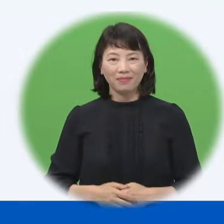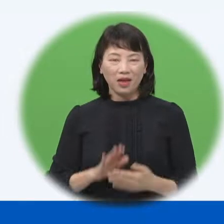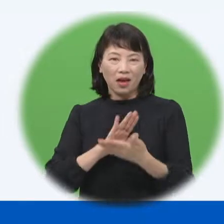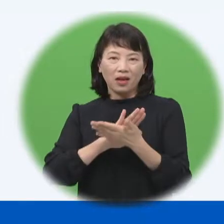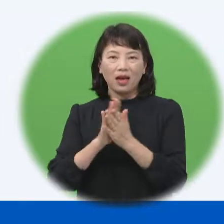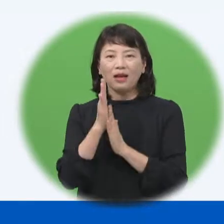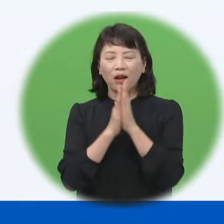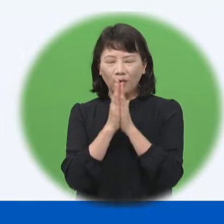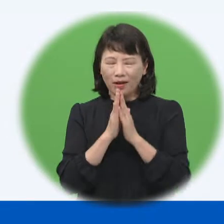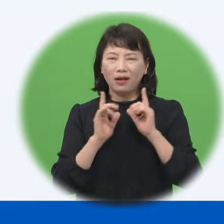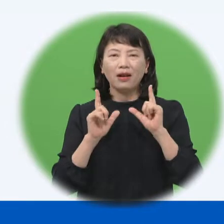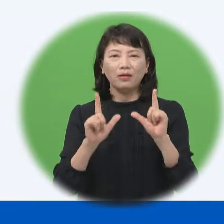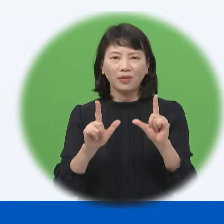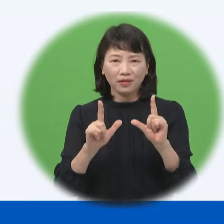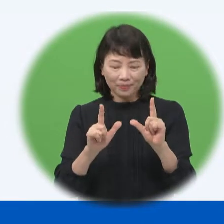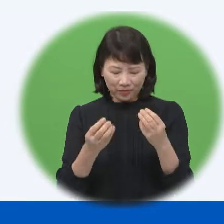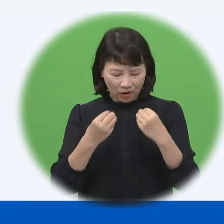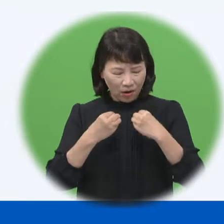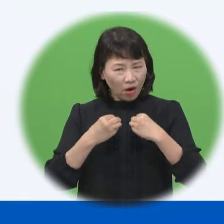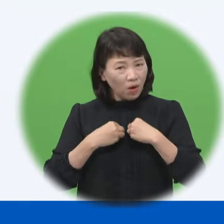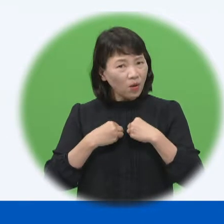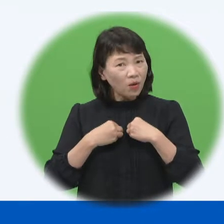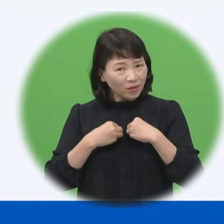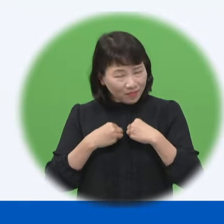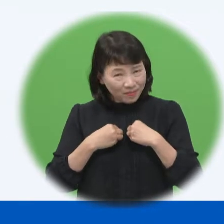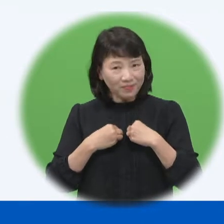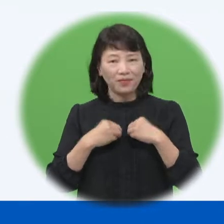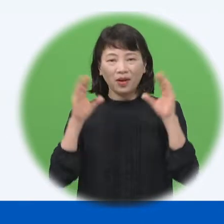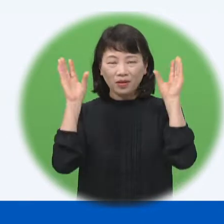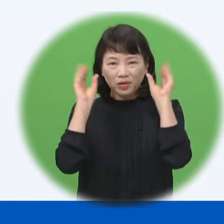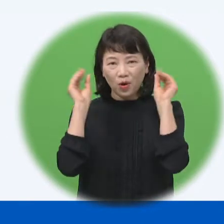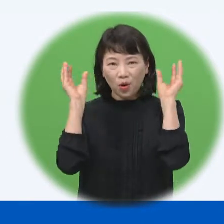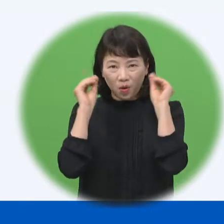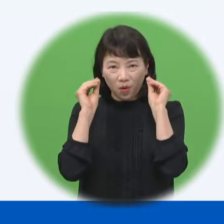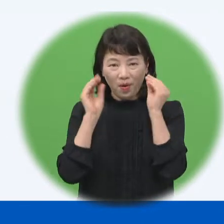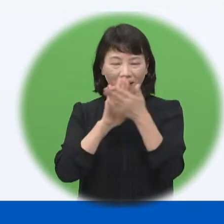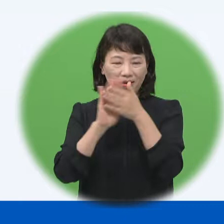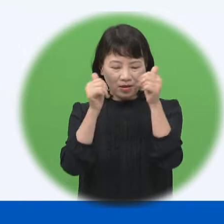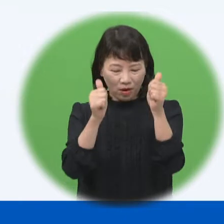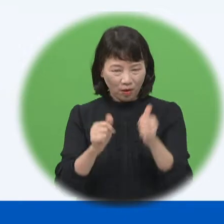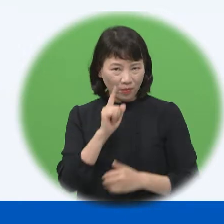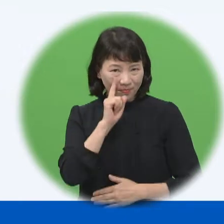県からのお願いです。新型コロナウイルス感染症の情報は県のホーム